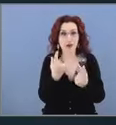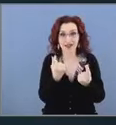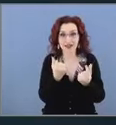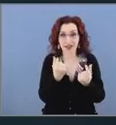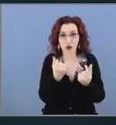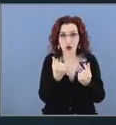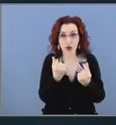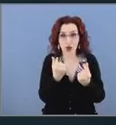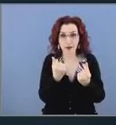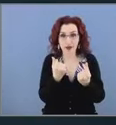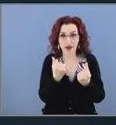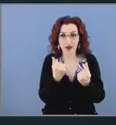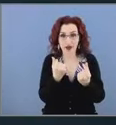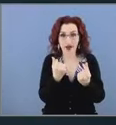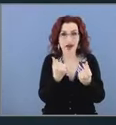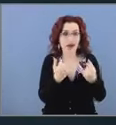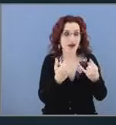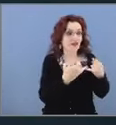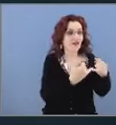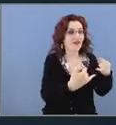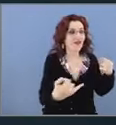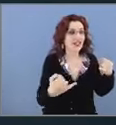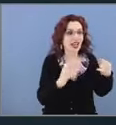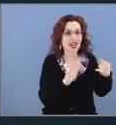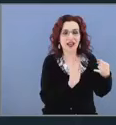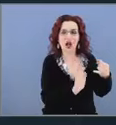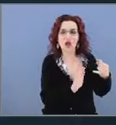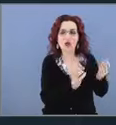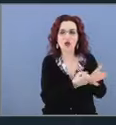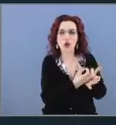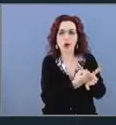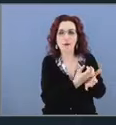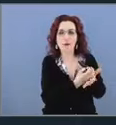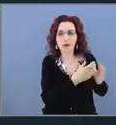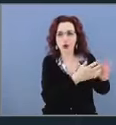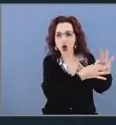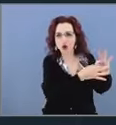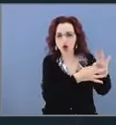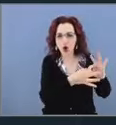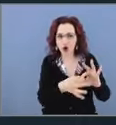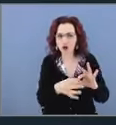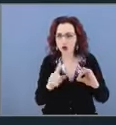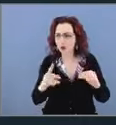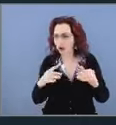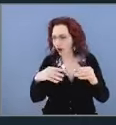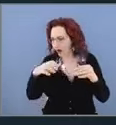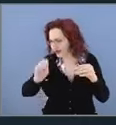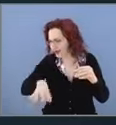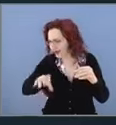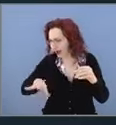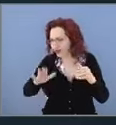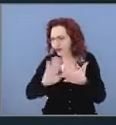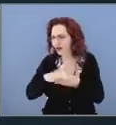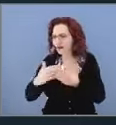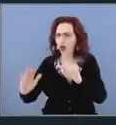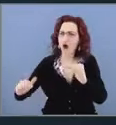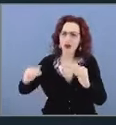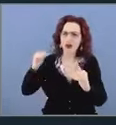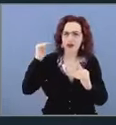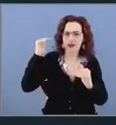filiera lineare, no? Del prodotto derivante dalla filiera lineare. Un terzo aspetto che volevo